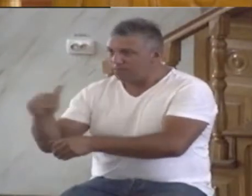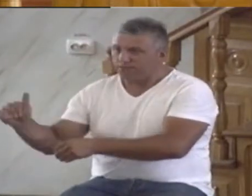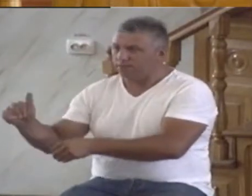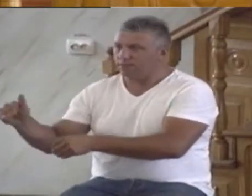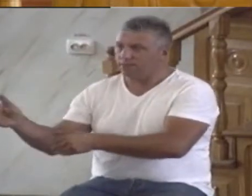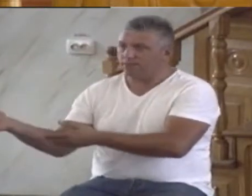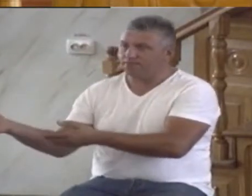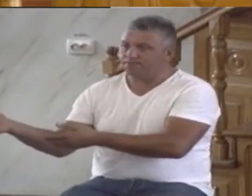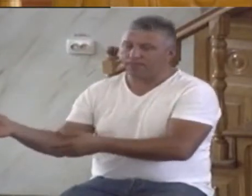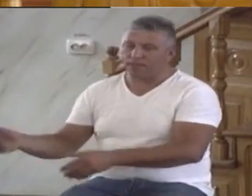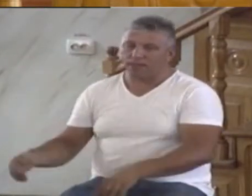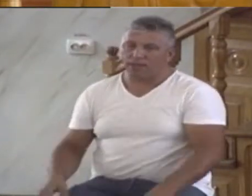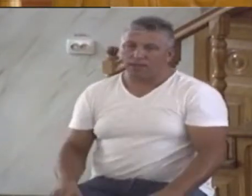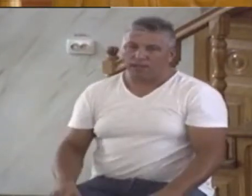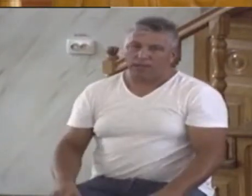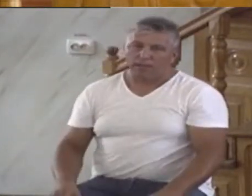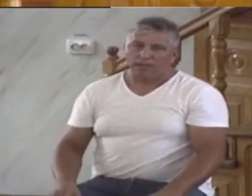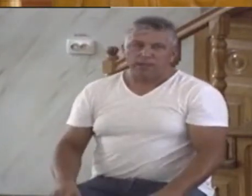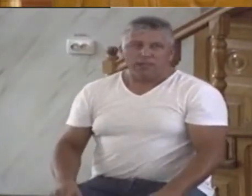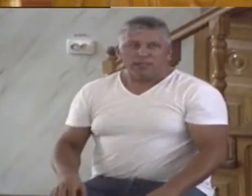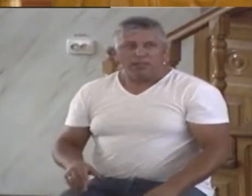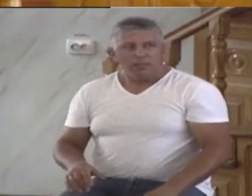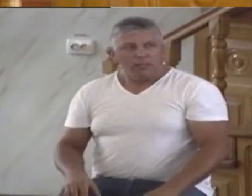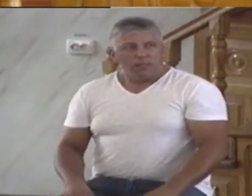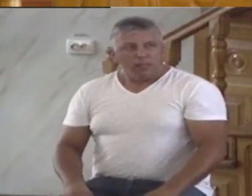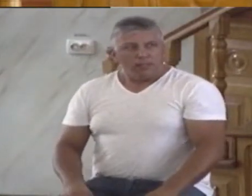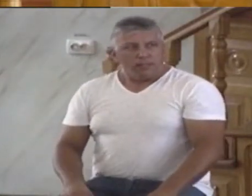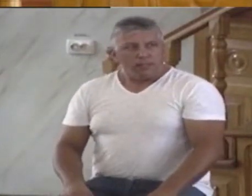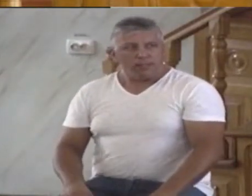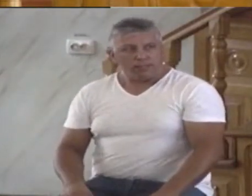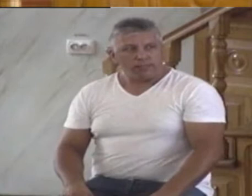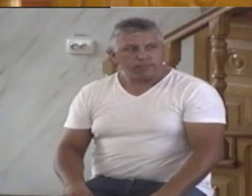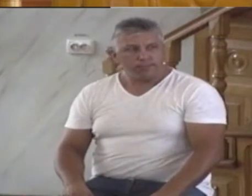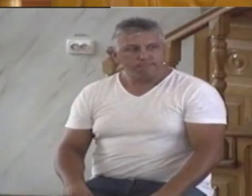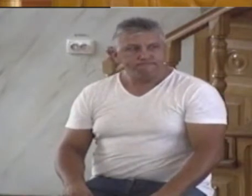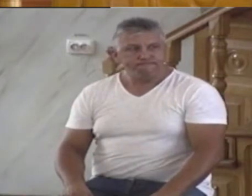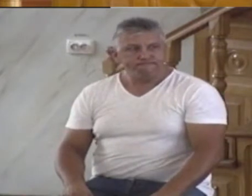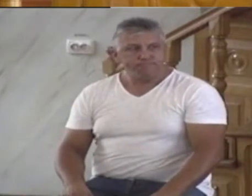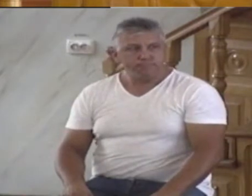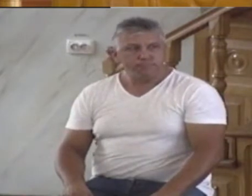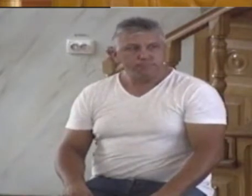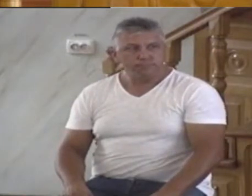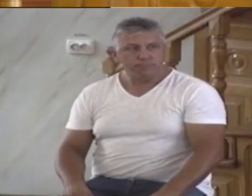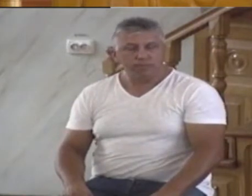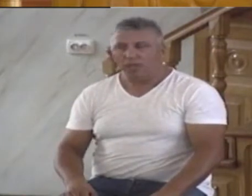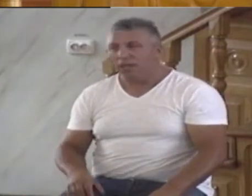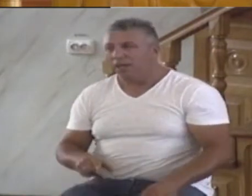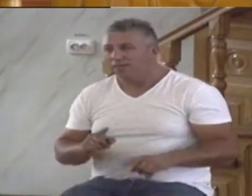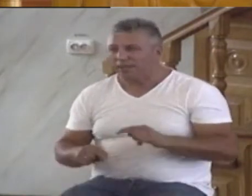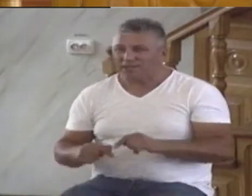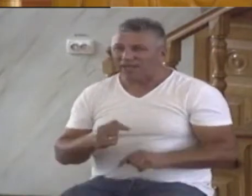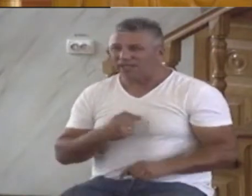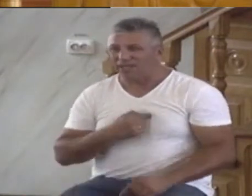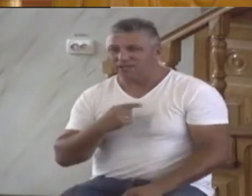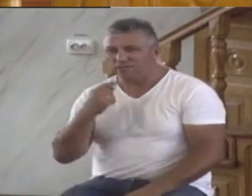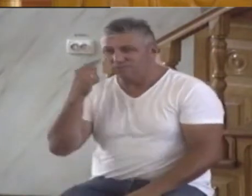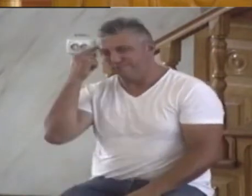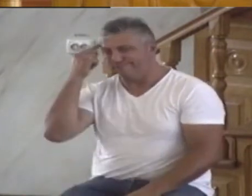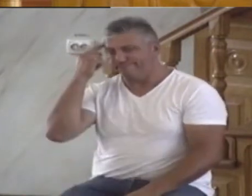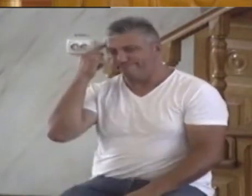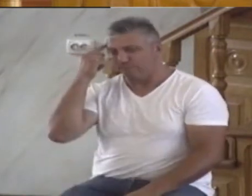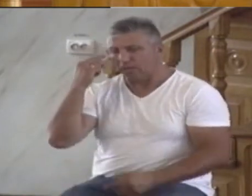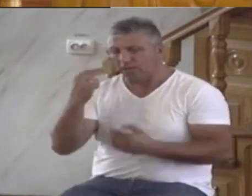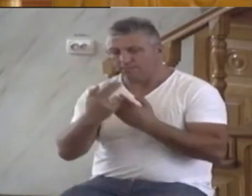Иногда мне кажется, что библейское повествование неоправданно мало уделяет внимания